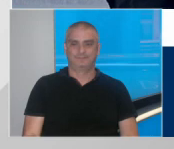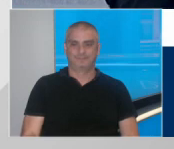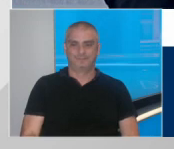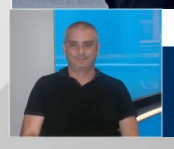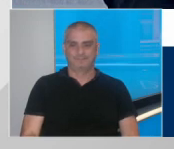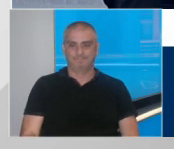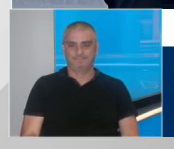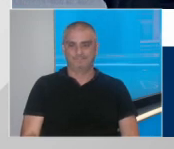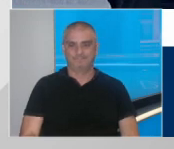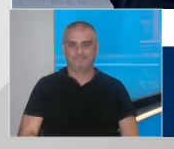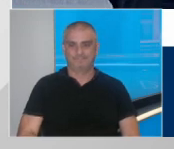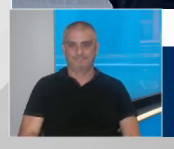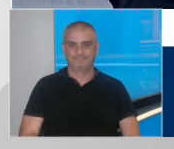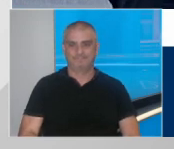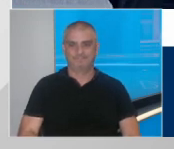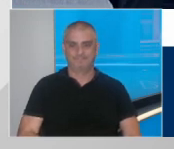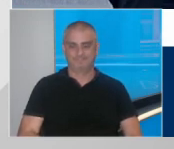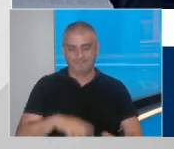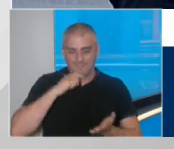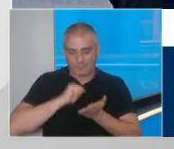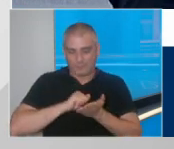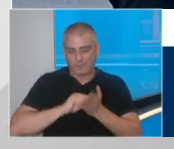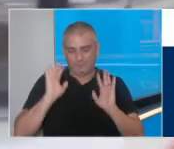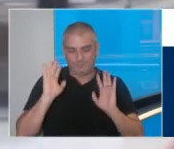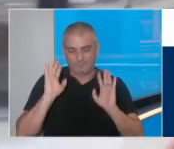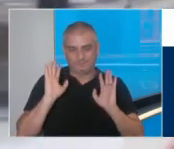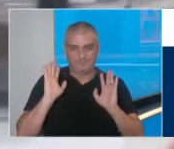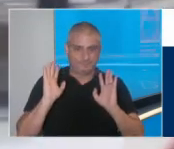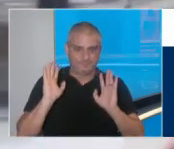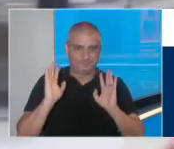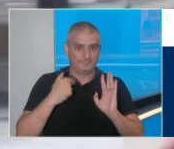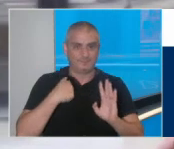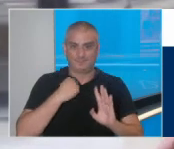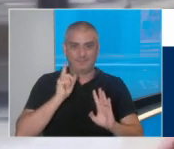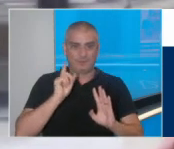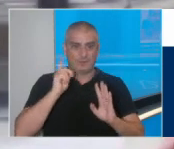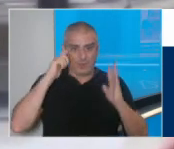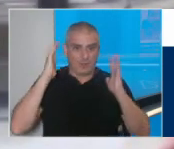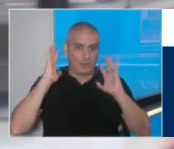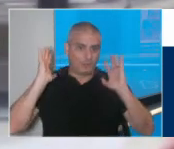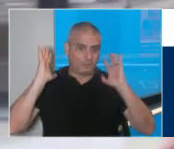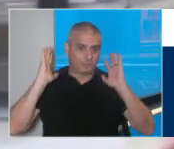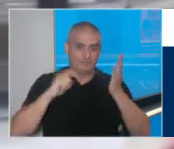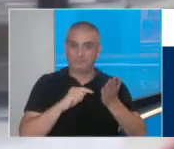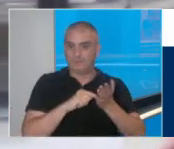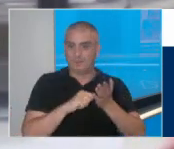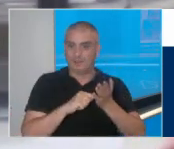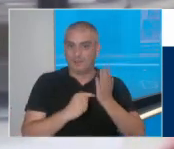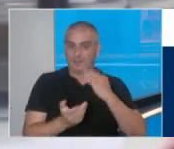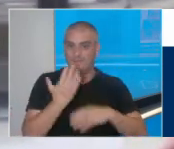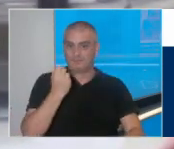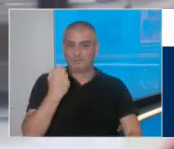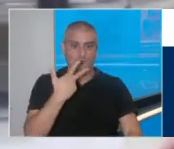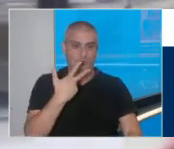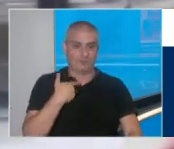תשמע, האמת, טפו-טפו, אבל אנחנו לא כל כך לחוצים, כי לפני